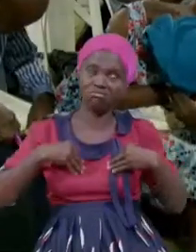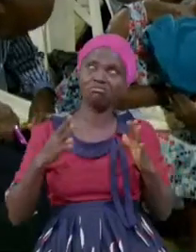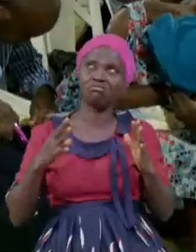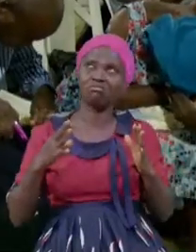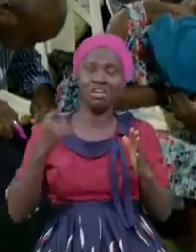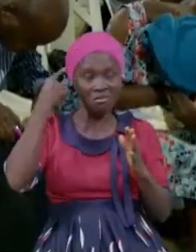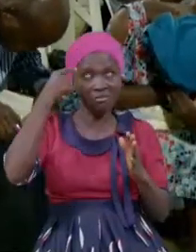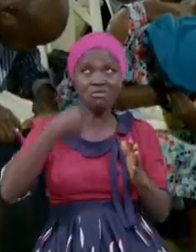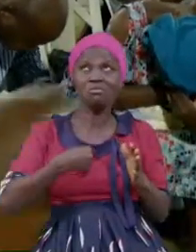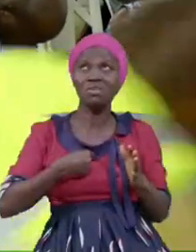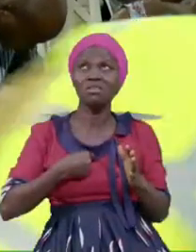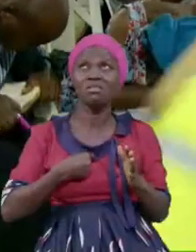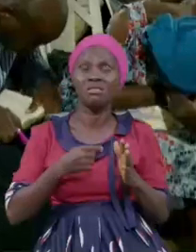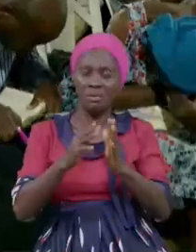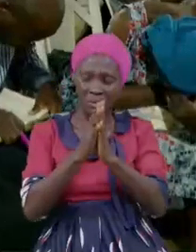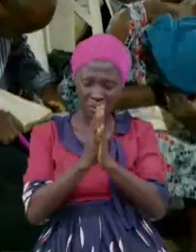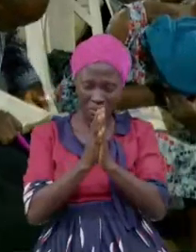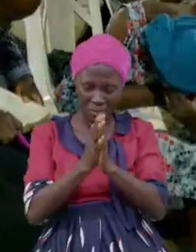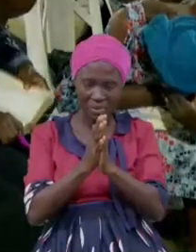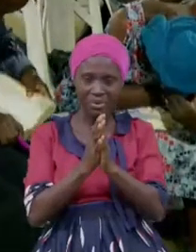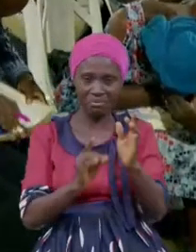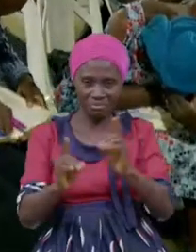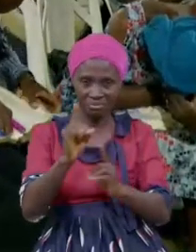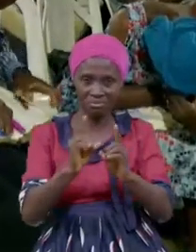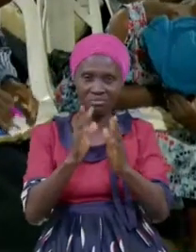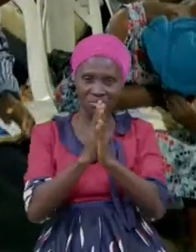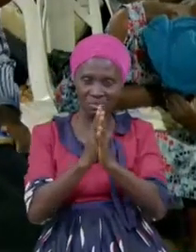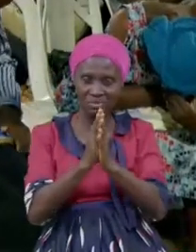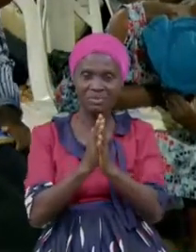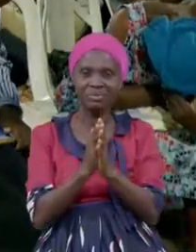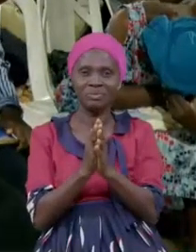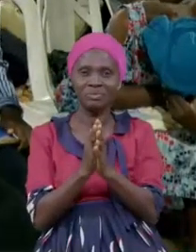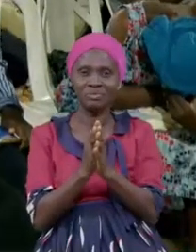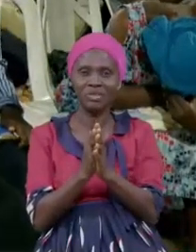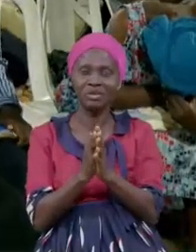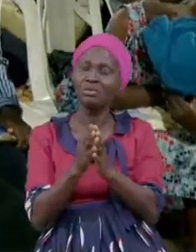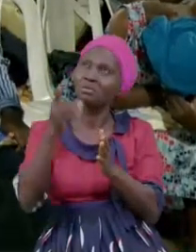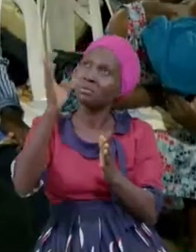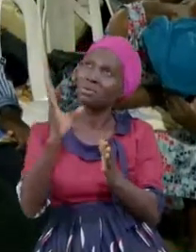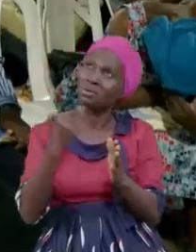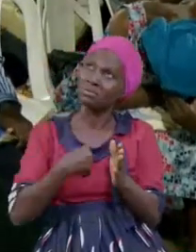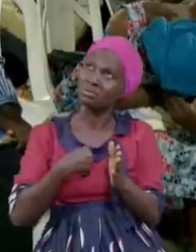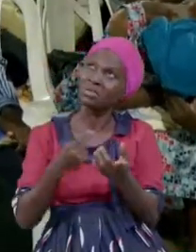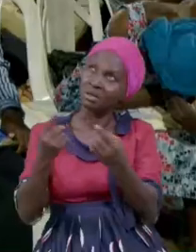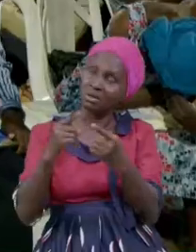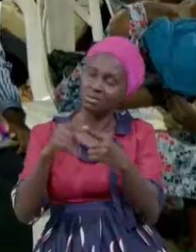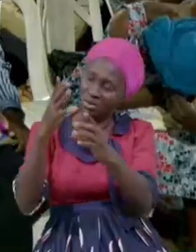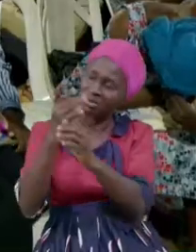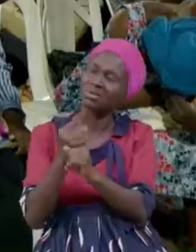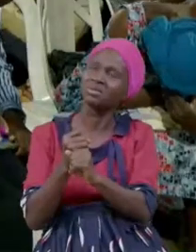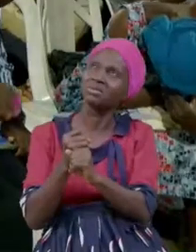pour lui et elle, pour toi et pour moi. Seigneur, je viens recevoir, point de retour, point de